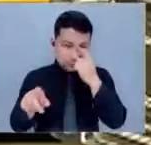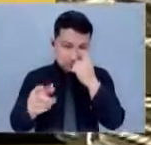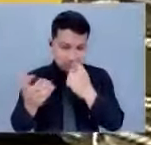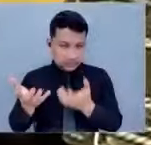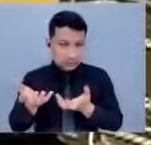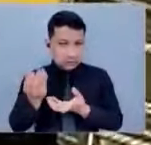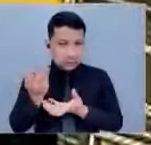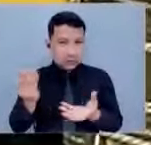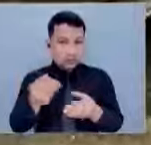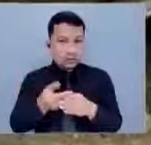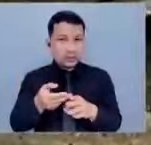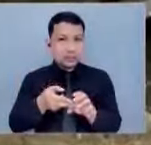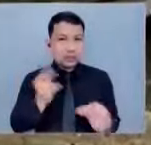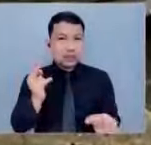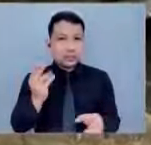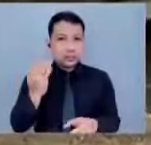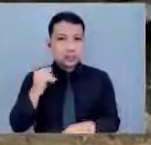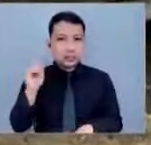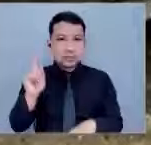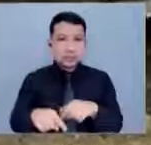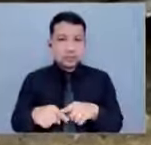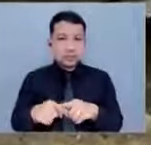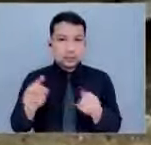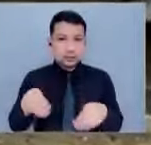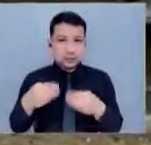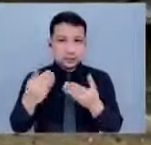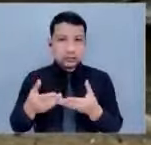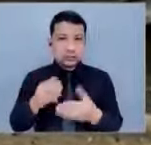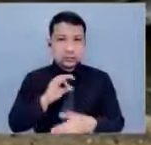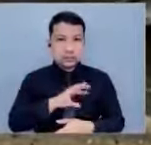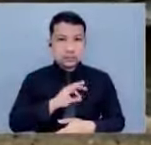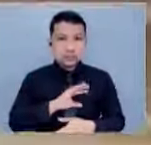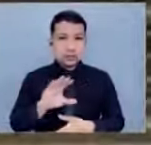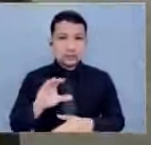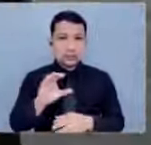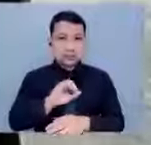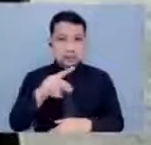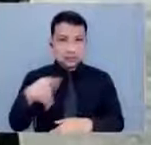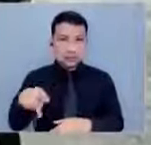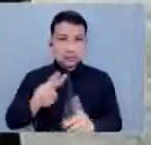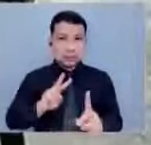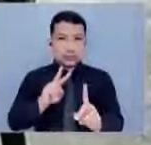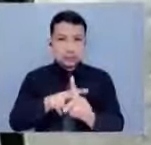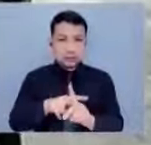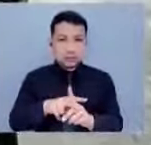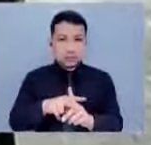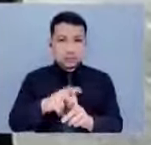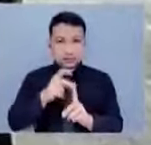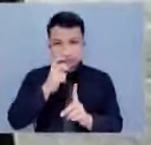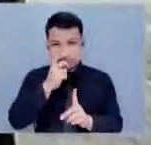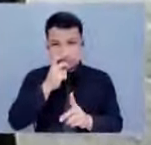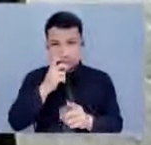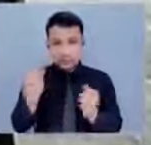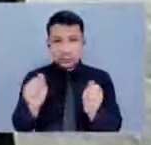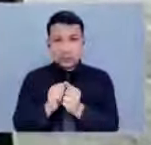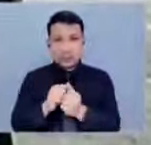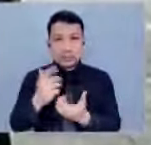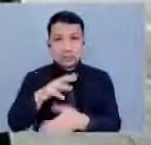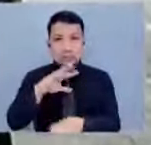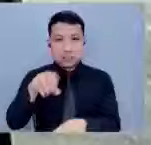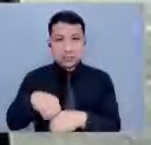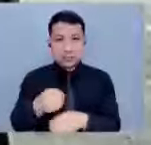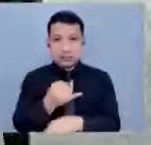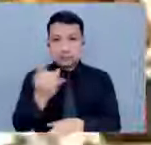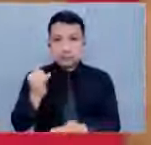itong bawiin dahil hindi nakakapagbigay ng kita ang kooperatiba at korporasyong sinalihan niya. Hindi na rin niya isasama sa kooperatiba ang iba pa niyang